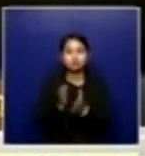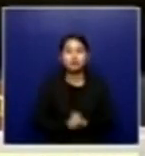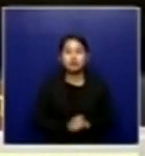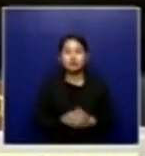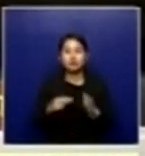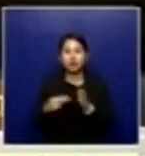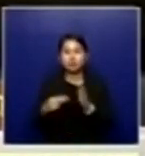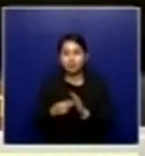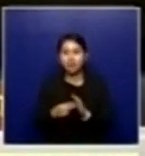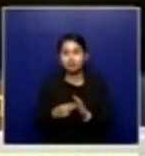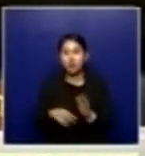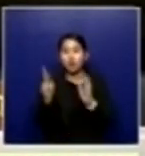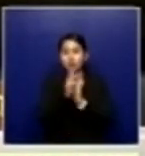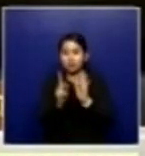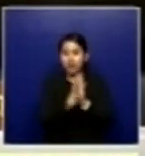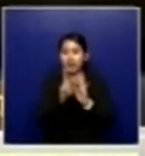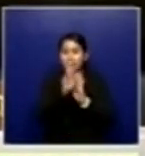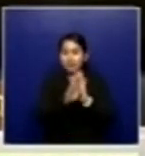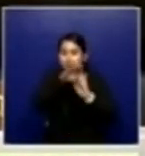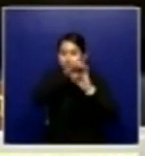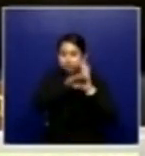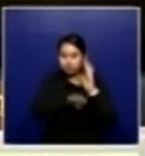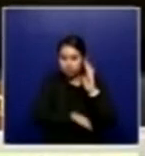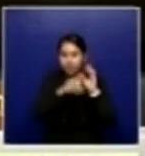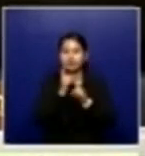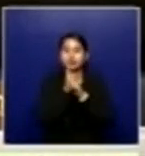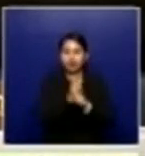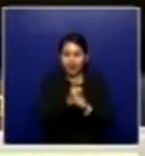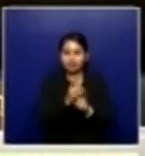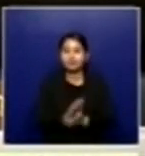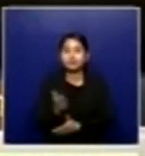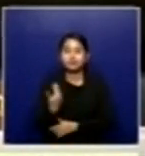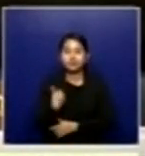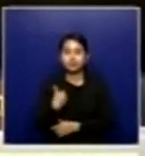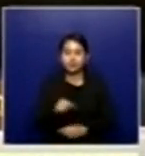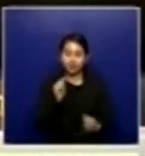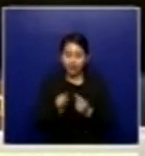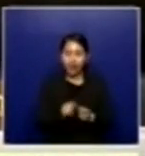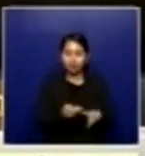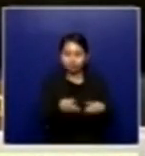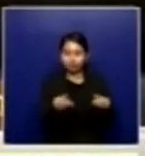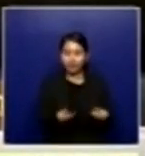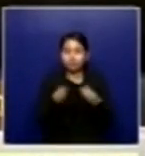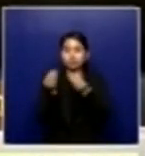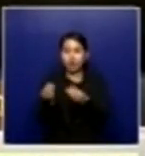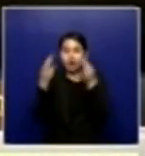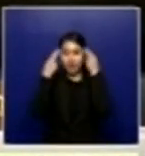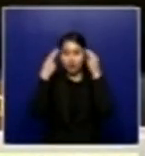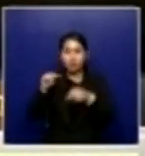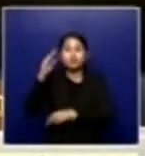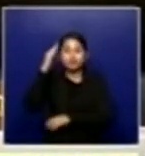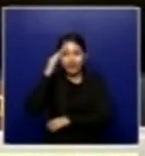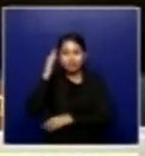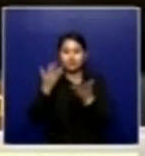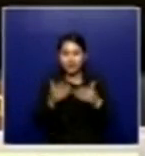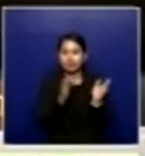การดำเนินการตามข้อกฎหมายตามระเบียบการปฏิบัติซึ่งจะต้องเร่งรัดในการดำเนินการแล้วรายงานให้ท่านรัฐมนตรีเพื่อคุณทราบและพิจารณาดำเนิน